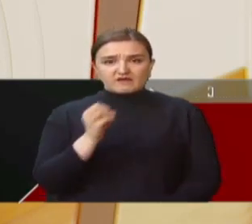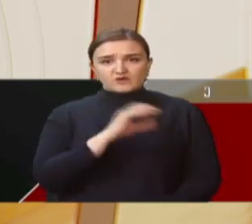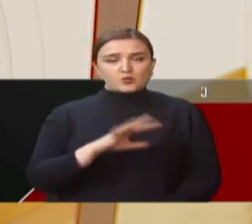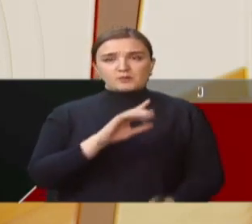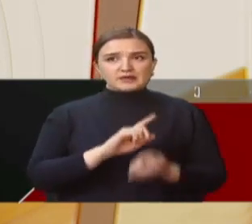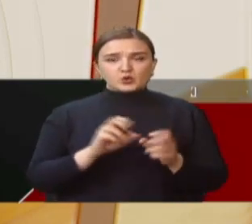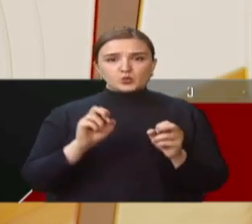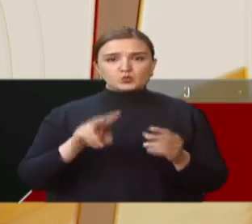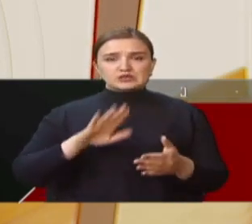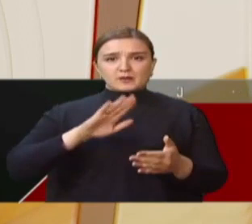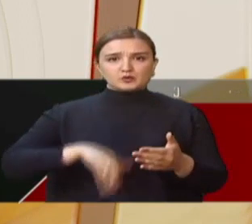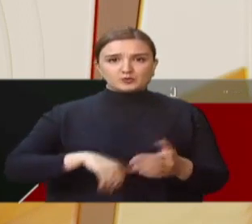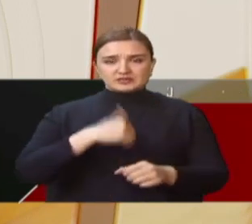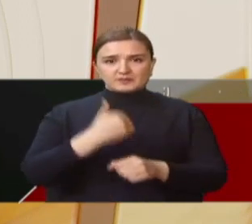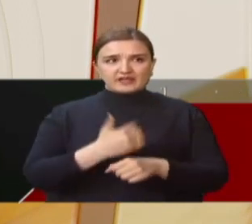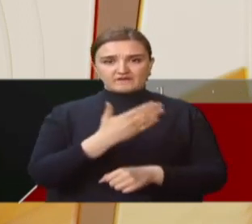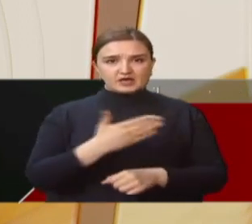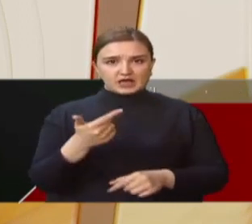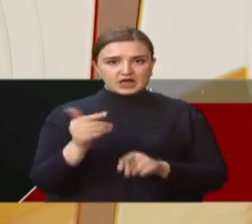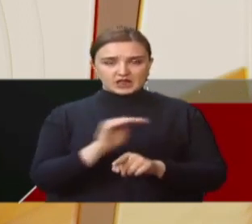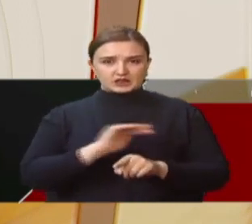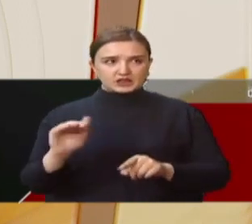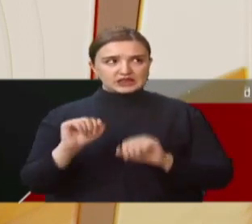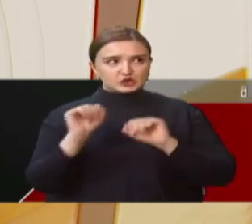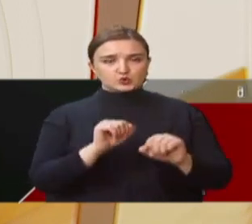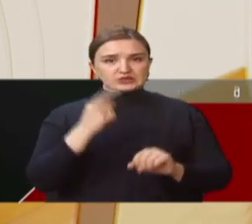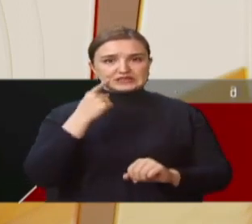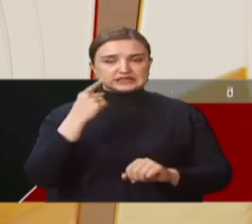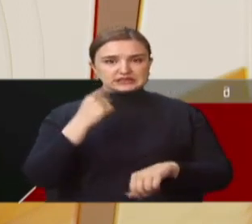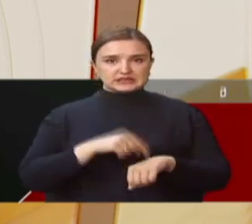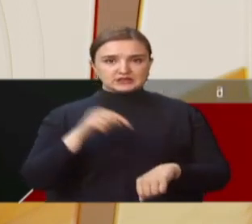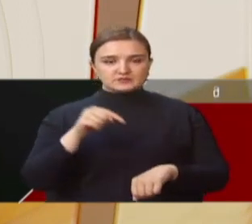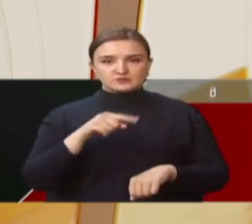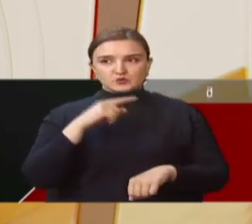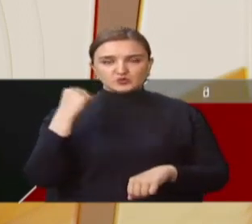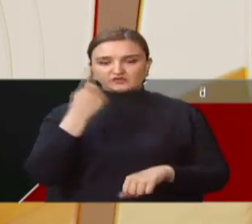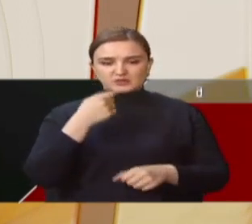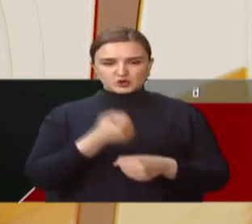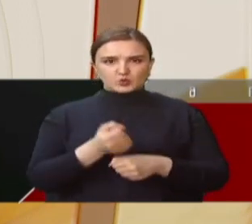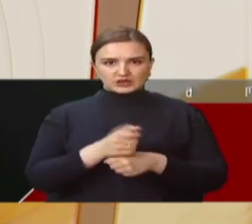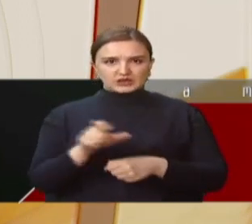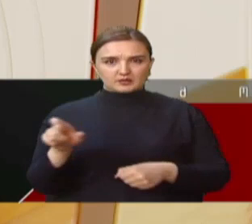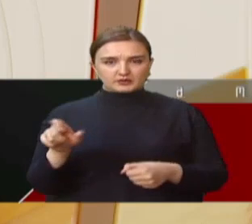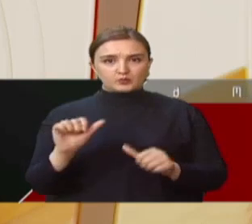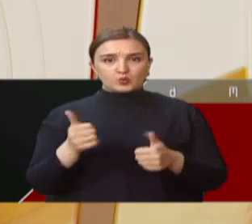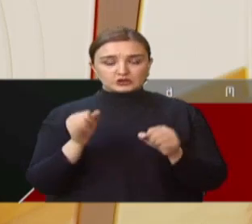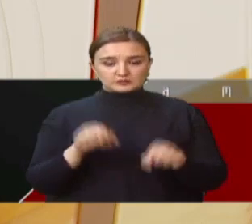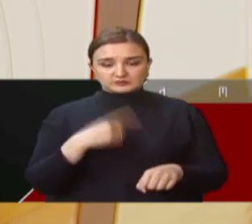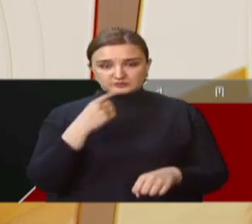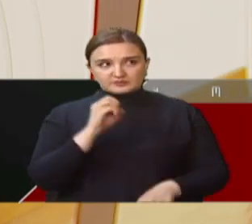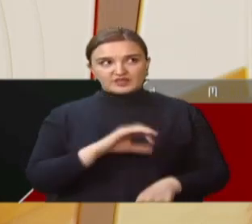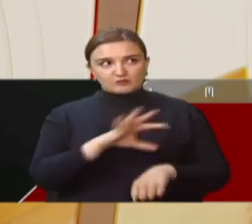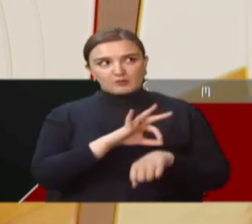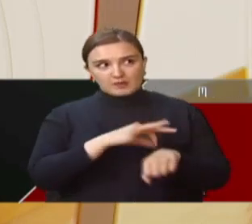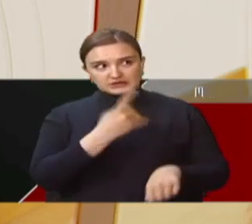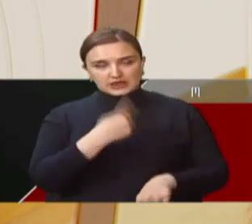garanti. Rotsa sindisi da ghirseba qvelaze meta datsuli Europashi da ara Rusetshi, fizikuratats ki anadgureben adamianebs. Rogor shegizlia tkva ro Europa madzalebs